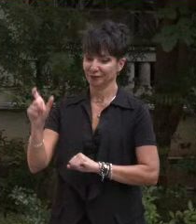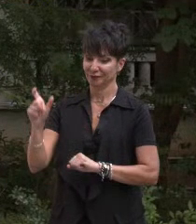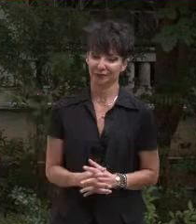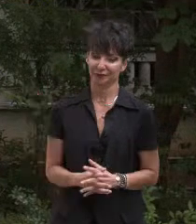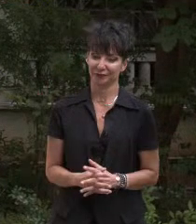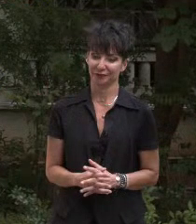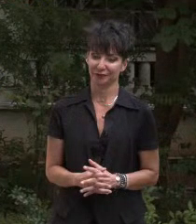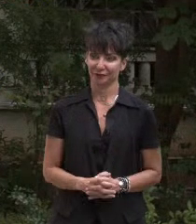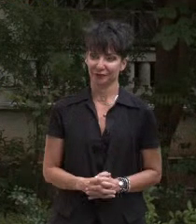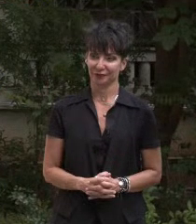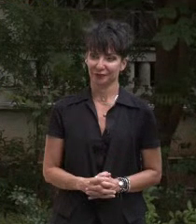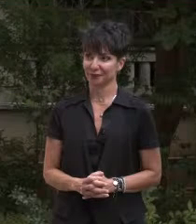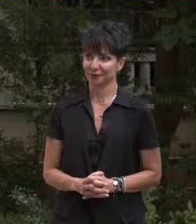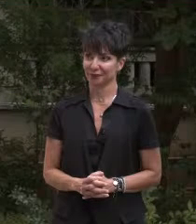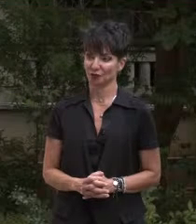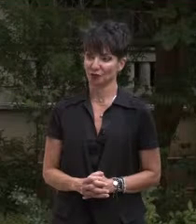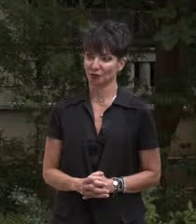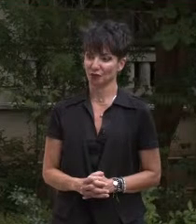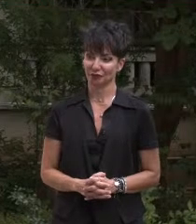Γιώργο.